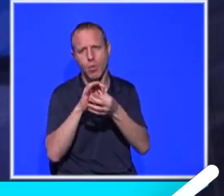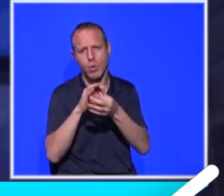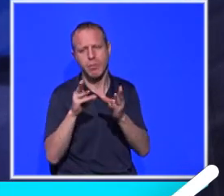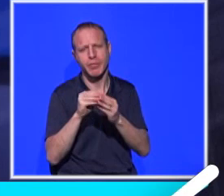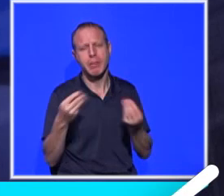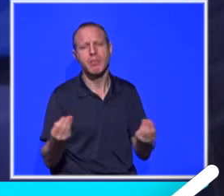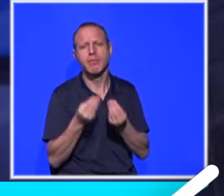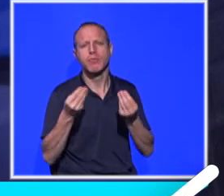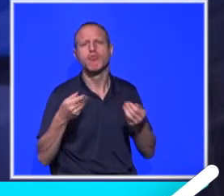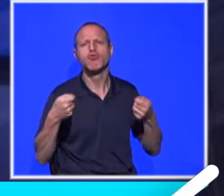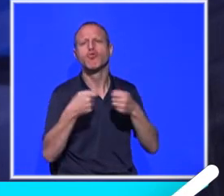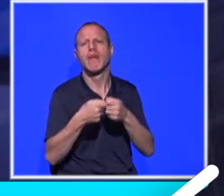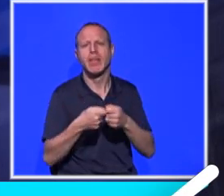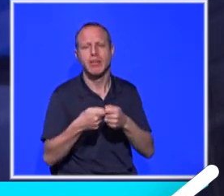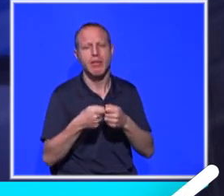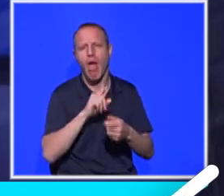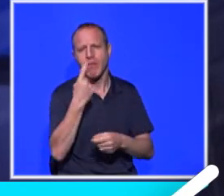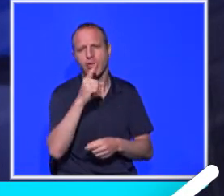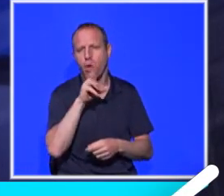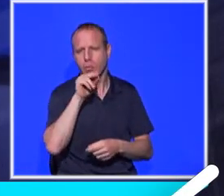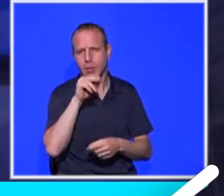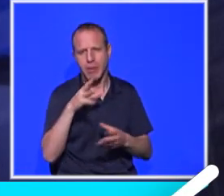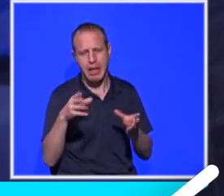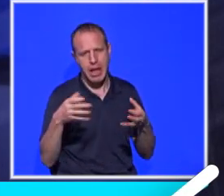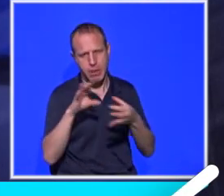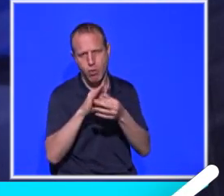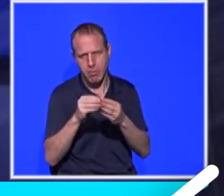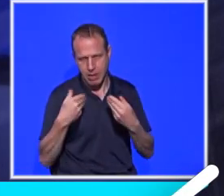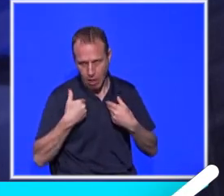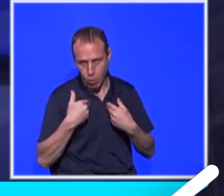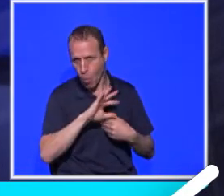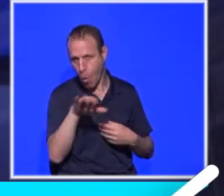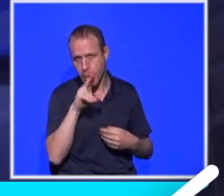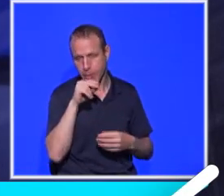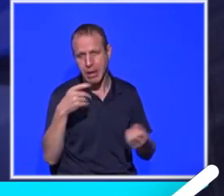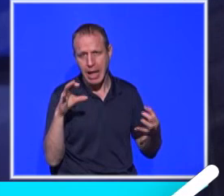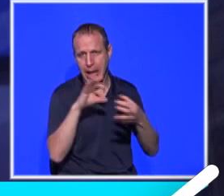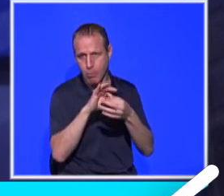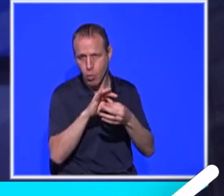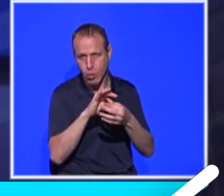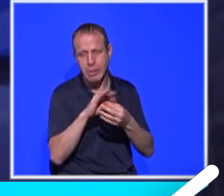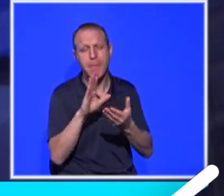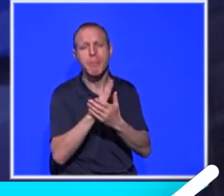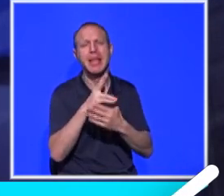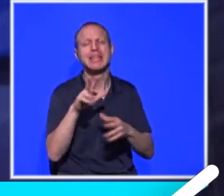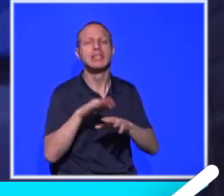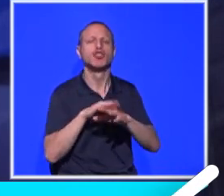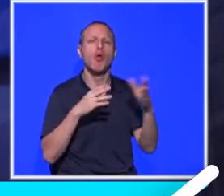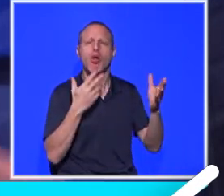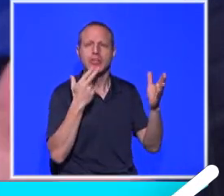אלמנטים של המשותפת. אף אחד לא מדבר על חיבורים, למשל, איתנו. כולם מדברים על חיבורים רק בין השמאל הציוני,